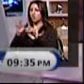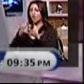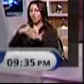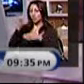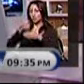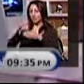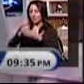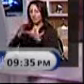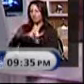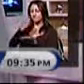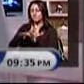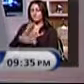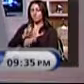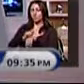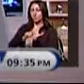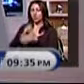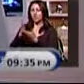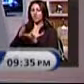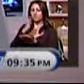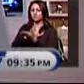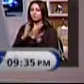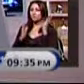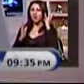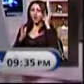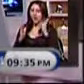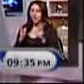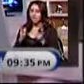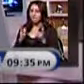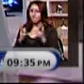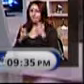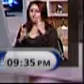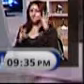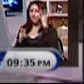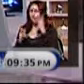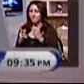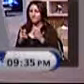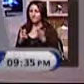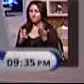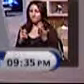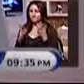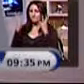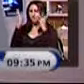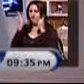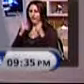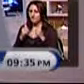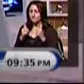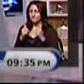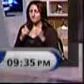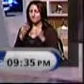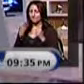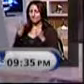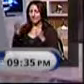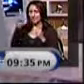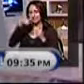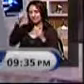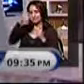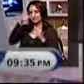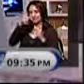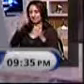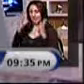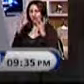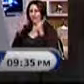مبكرة، يبقى محدش يعني متوقع ينزل كام تقريبا دكتور علاء؟ محدش يتكلم على الديمقراطية تقريبا كام متوقع كام في ضوء هذا الكلام؟ هل